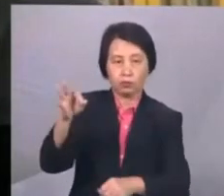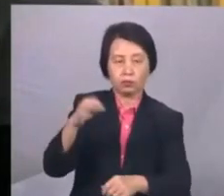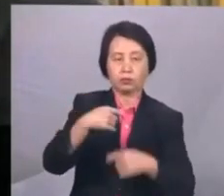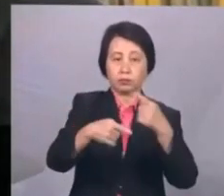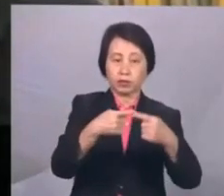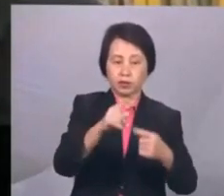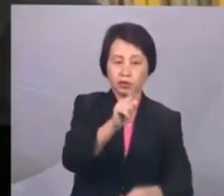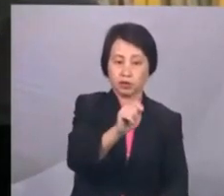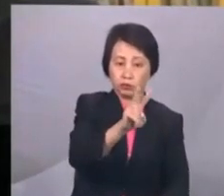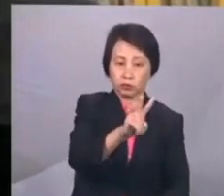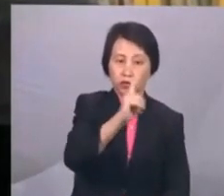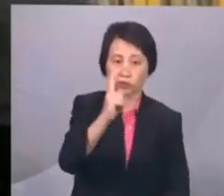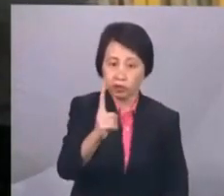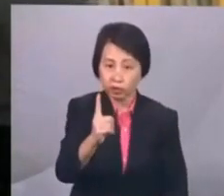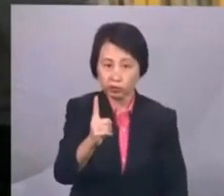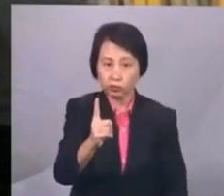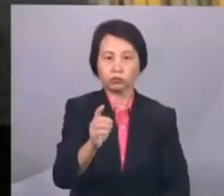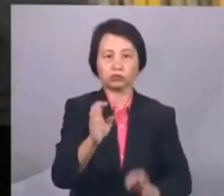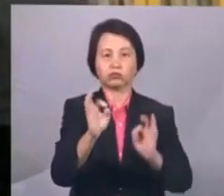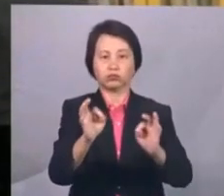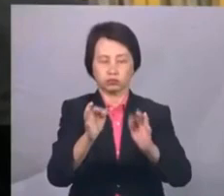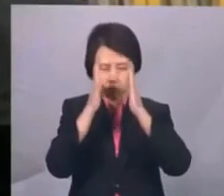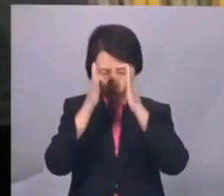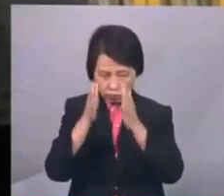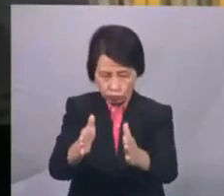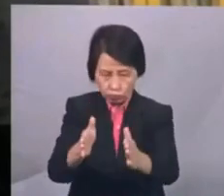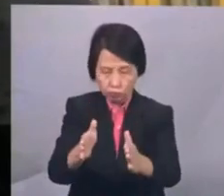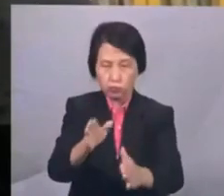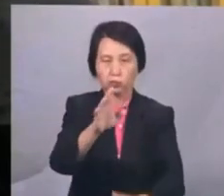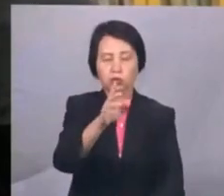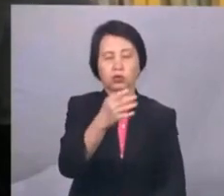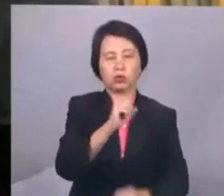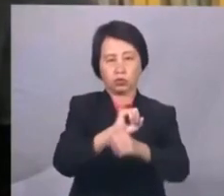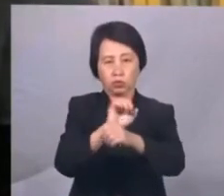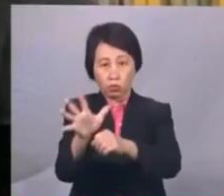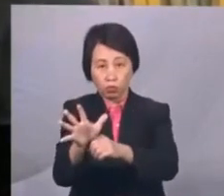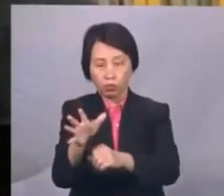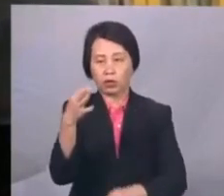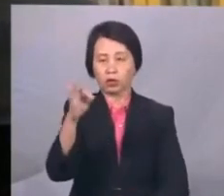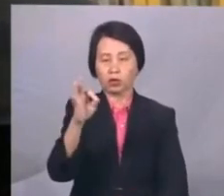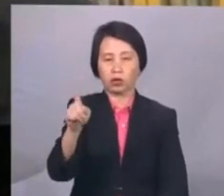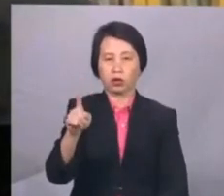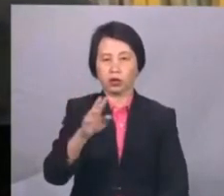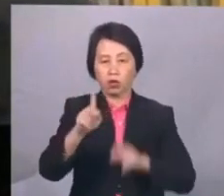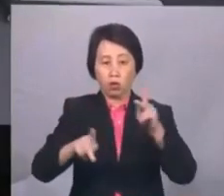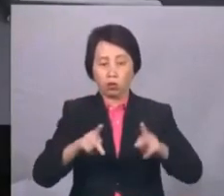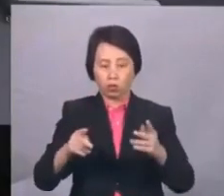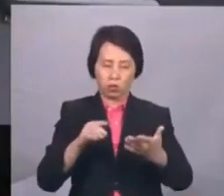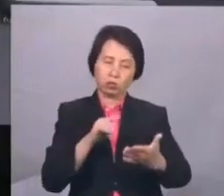satu memang dedicated untuk kewi 19 dia mencuri tumpuan ramai